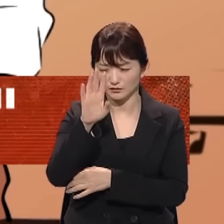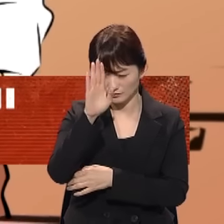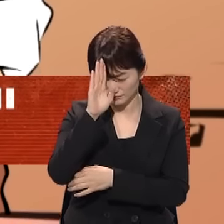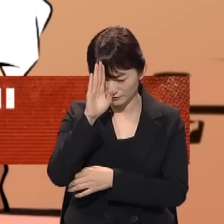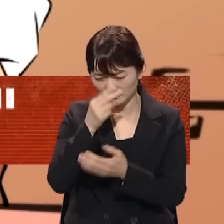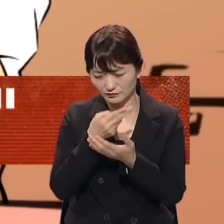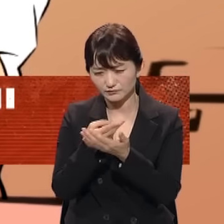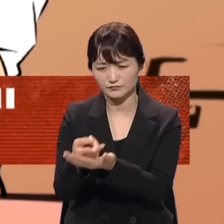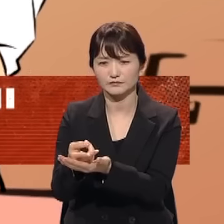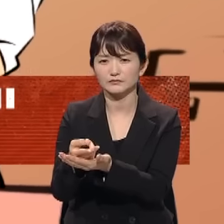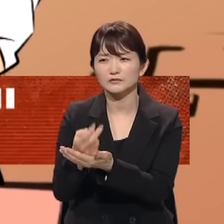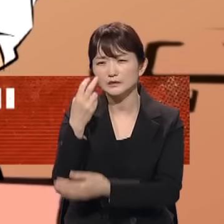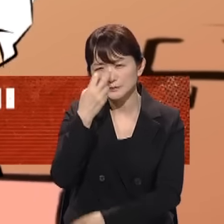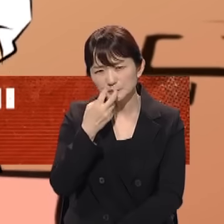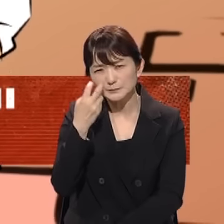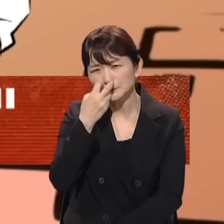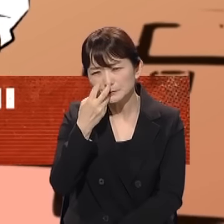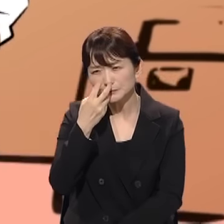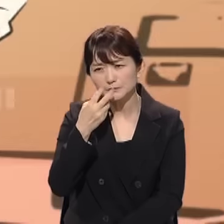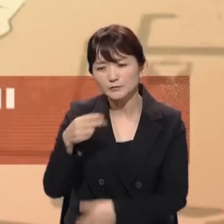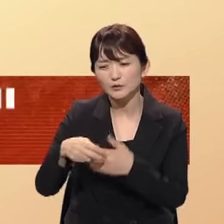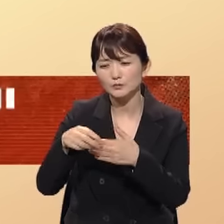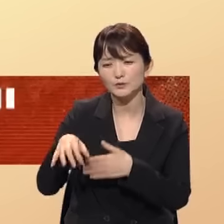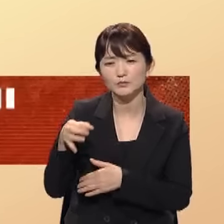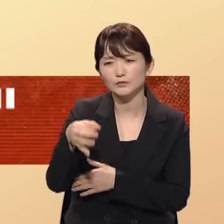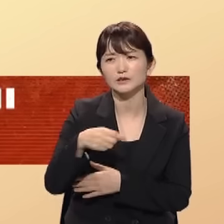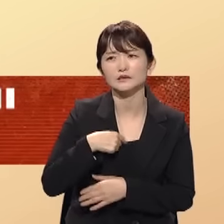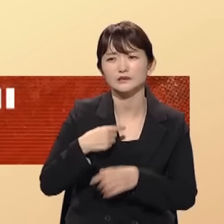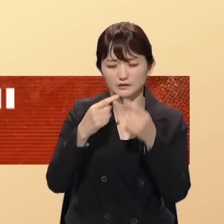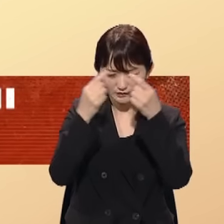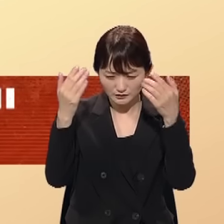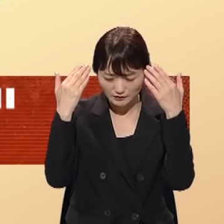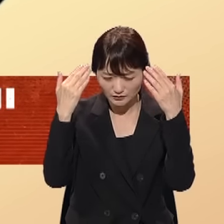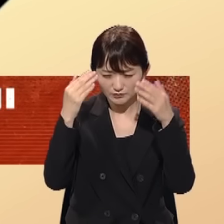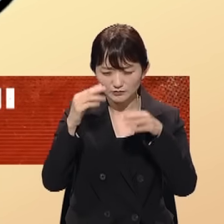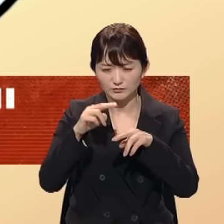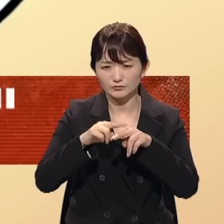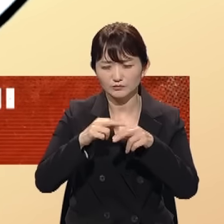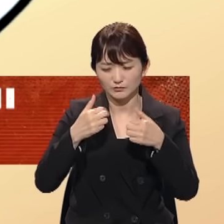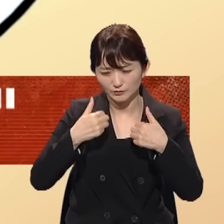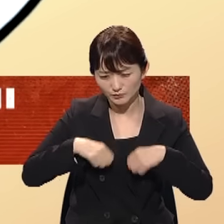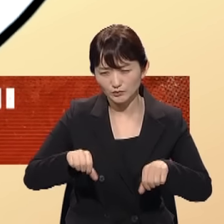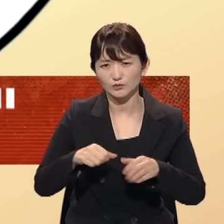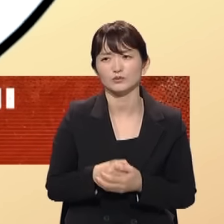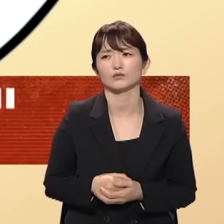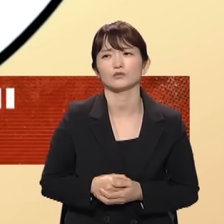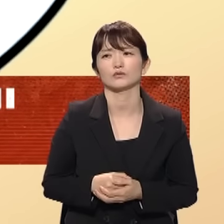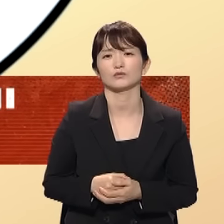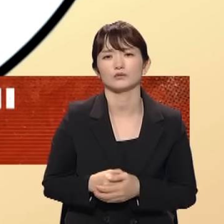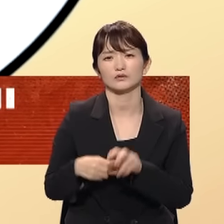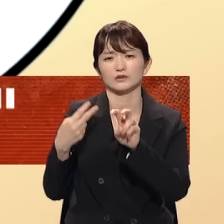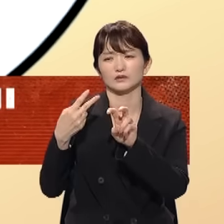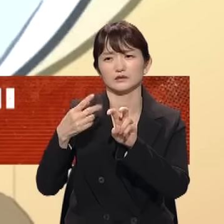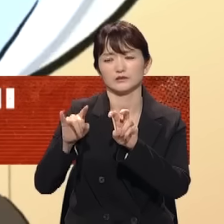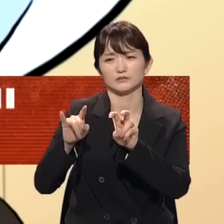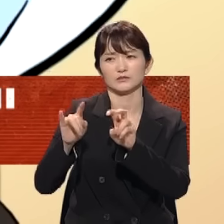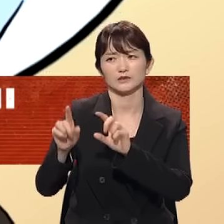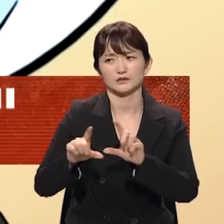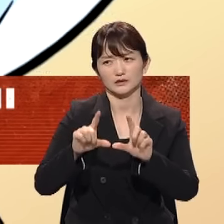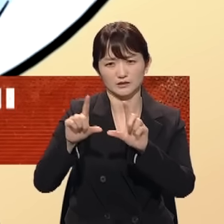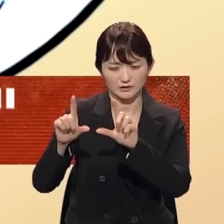그 어머니 돌보고 병원비 대느라고 자기는 대학교도 중퇴하고 20대를 다 그렇게 사는데 살아남는데 썼다라는